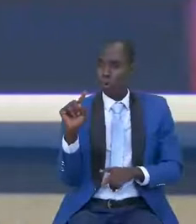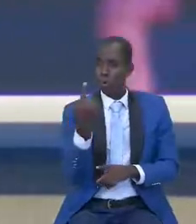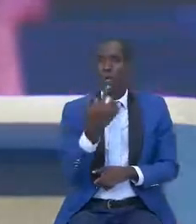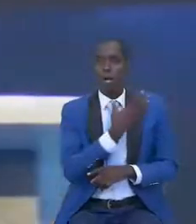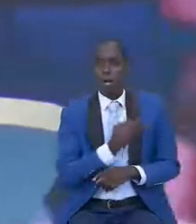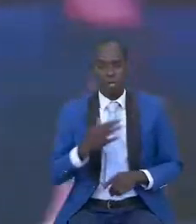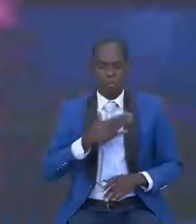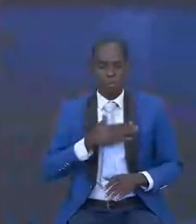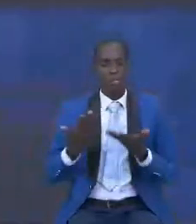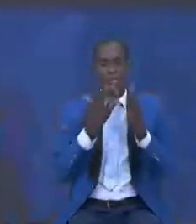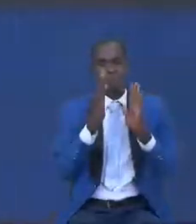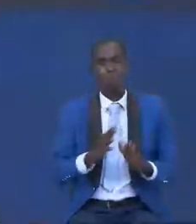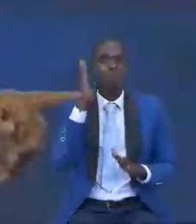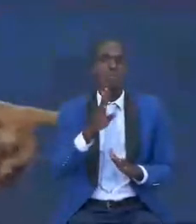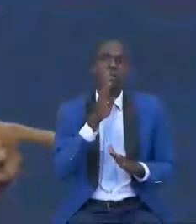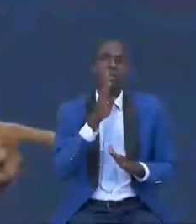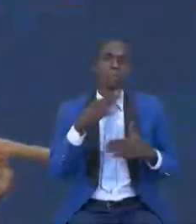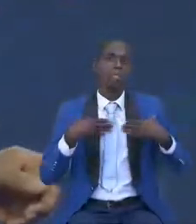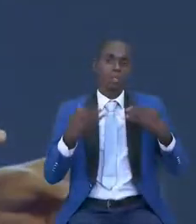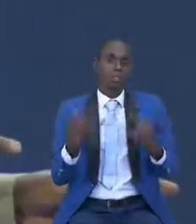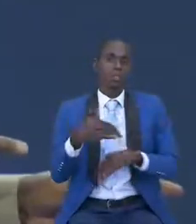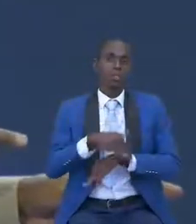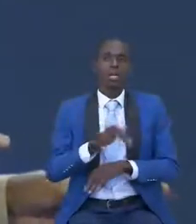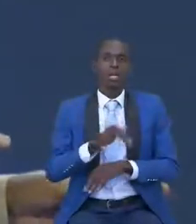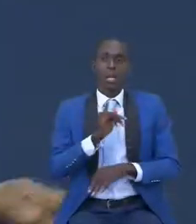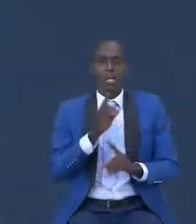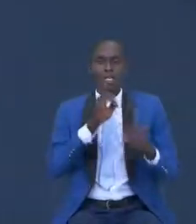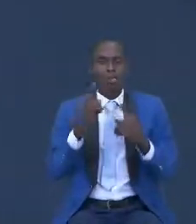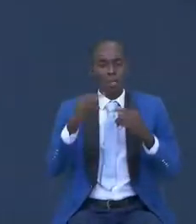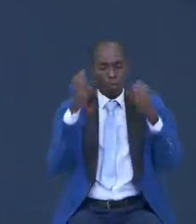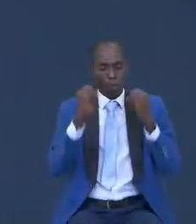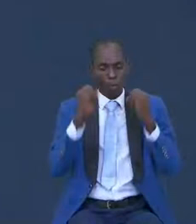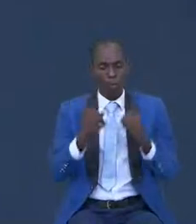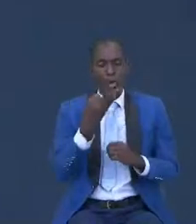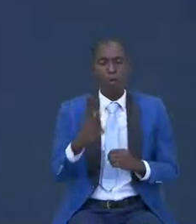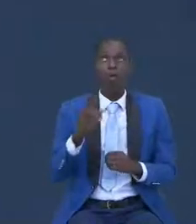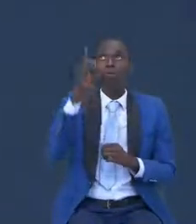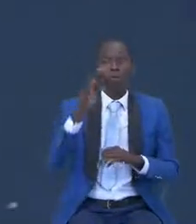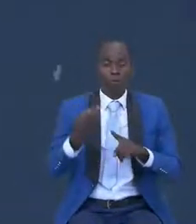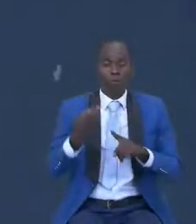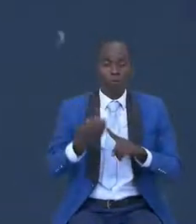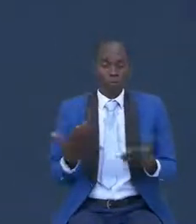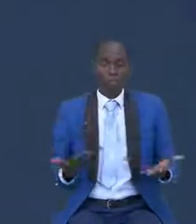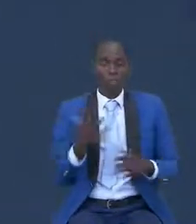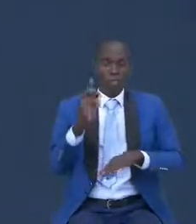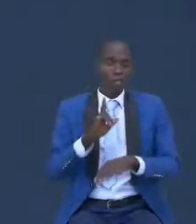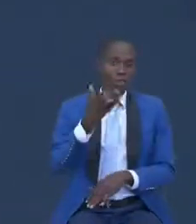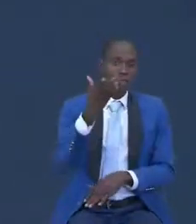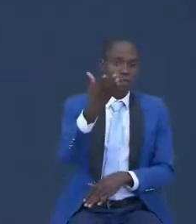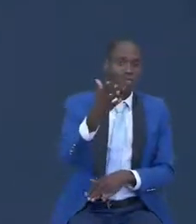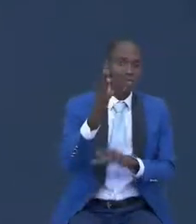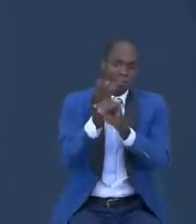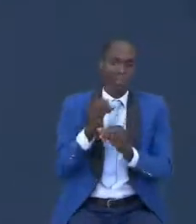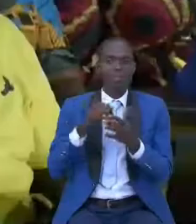un mot et mon serviteur sera guéri. Ce soir, je dirai la parole de